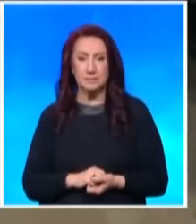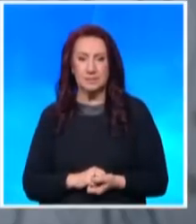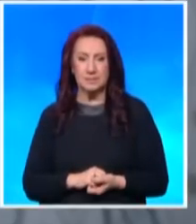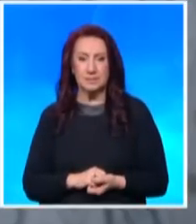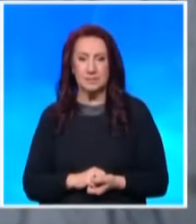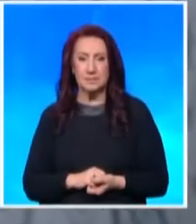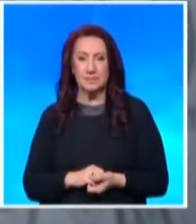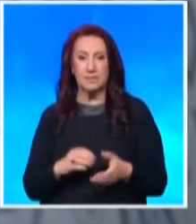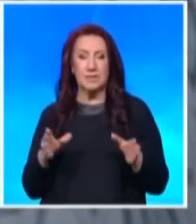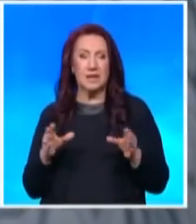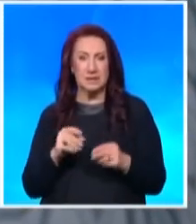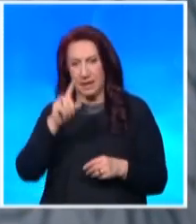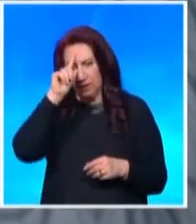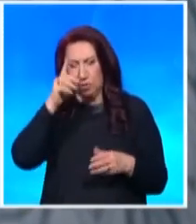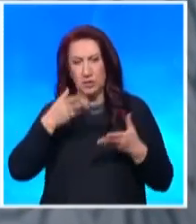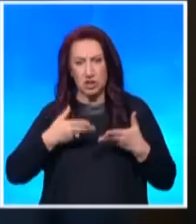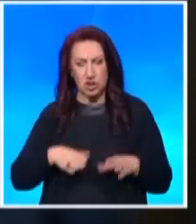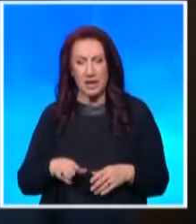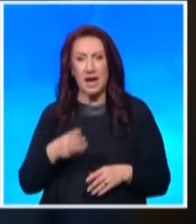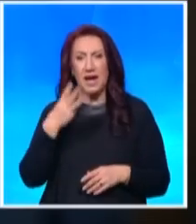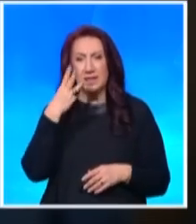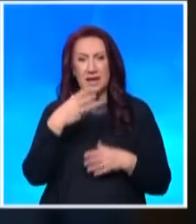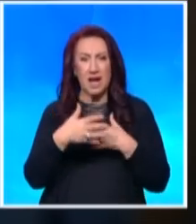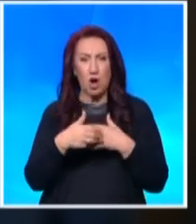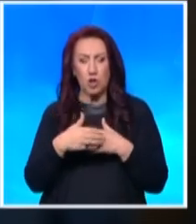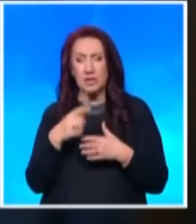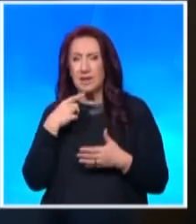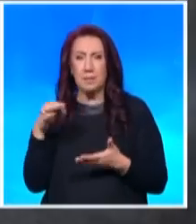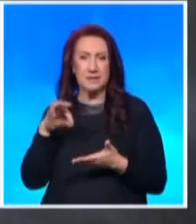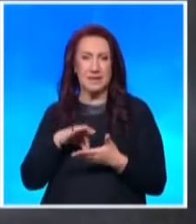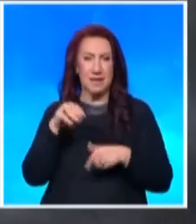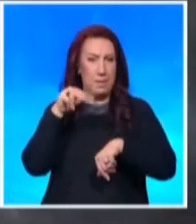С моята дъщеря и нашите три котки пристигнахме в Пловдив на 4 март